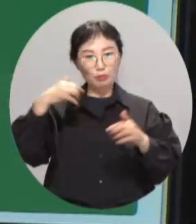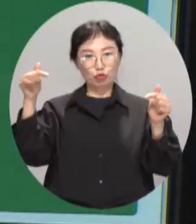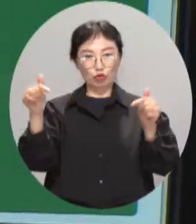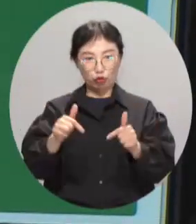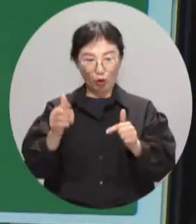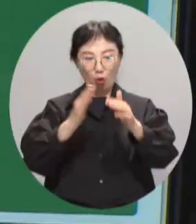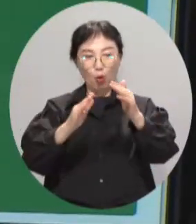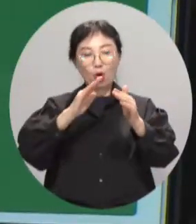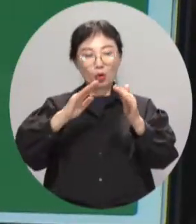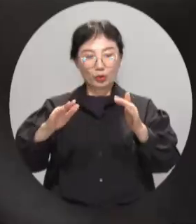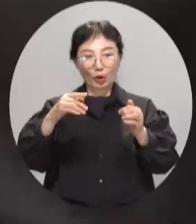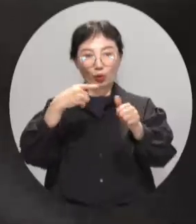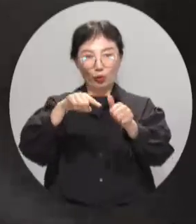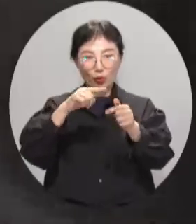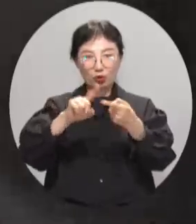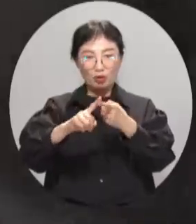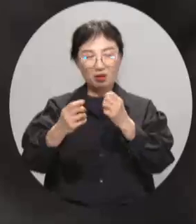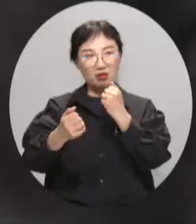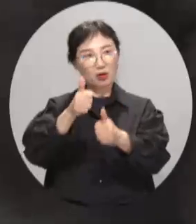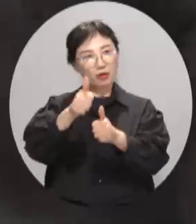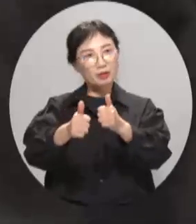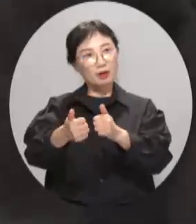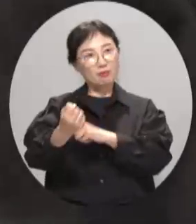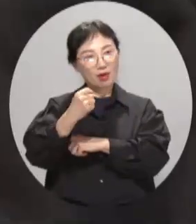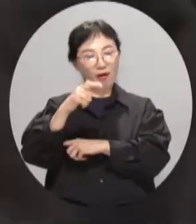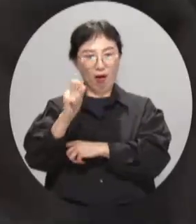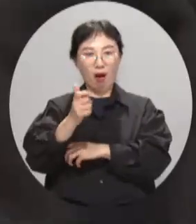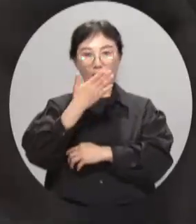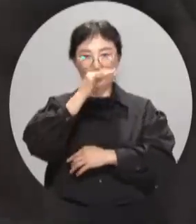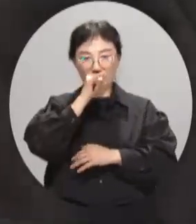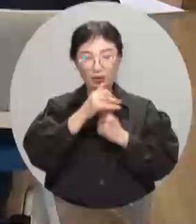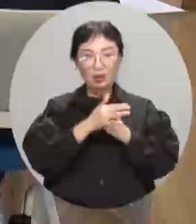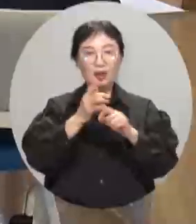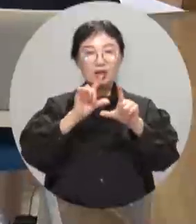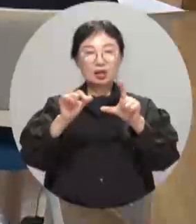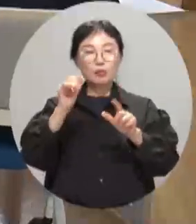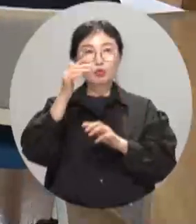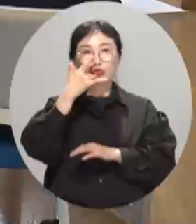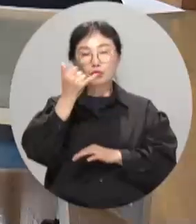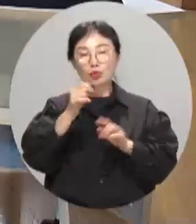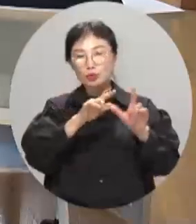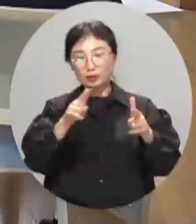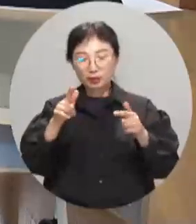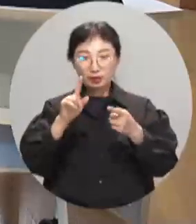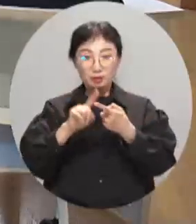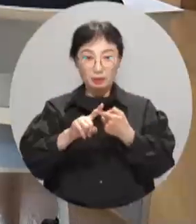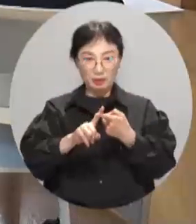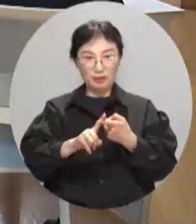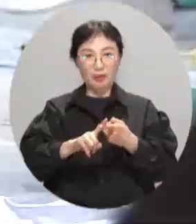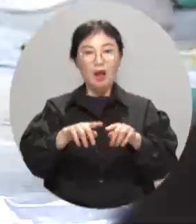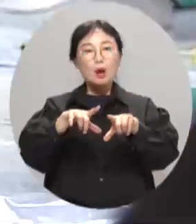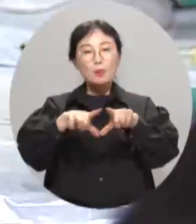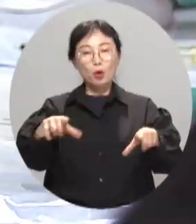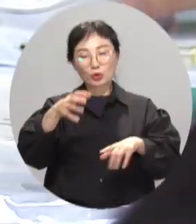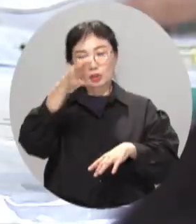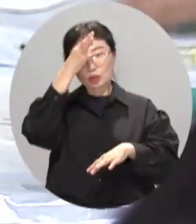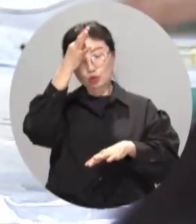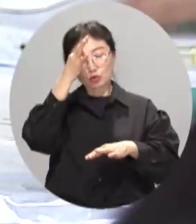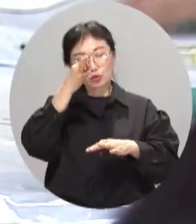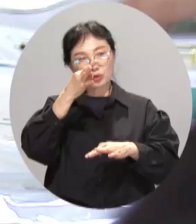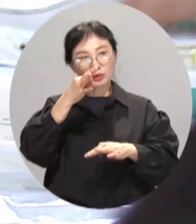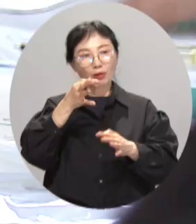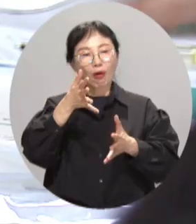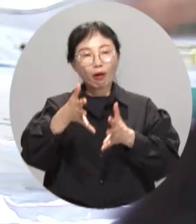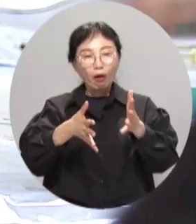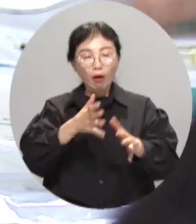공교육의 경쟁력까지 강화할 수 있다는 입장입니다. 하지만 일부 학부모와 교원단체들은 평소 기술적 접근이